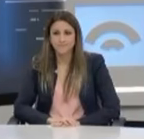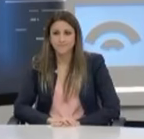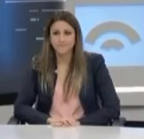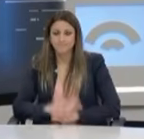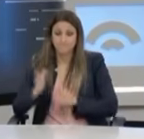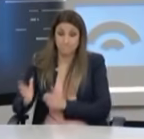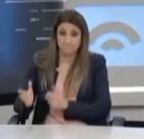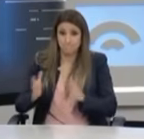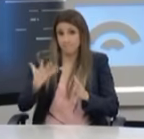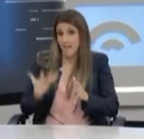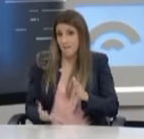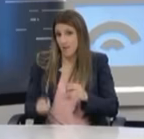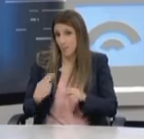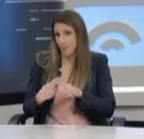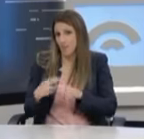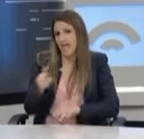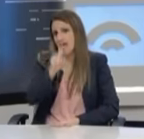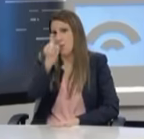εδώ υπάρχει ένα ερώτημα κεντρικό.